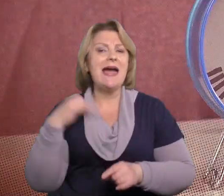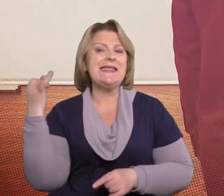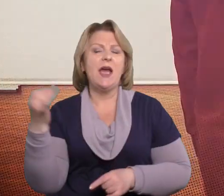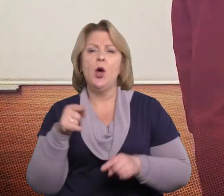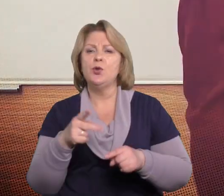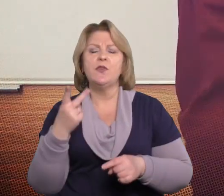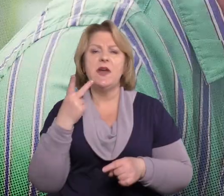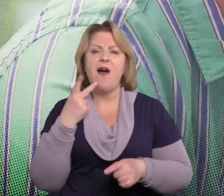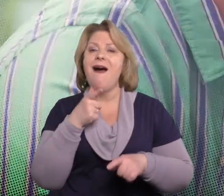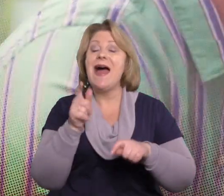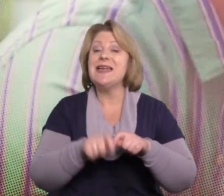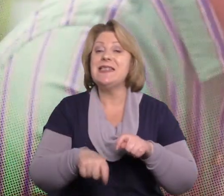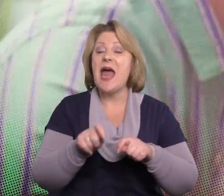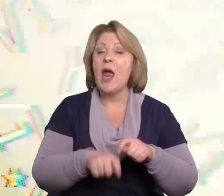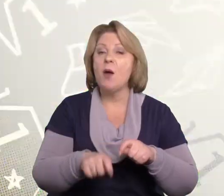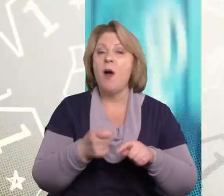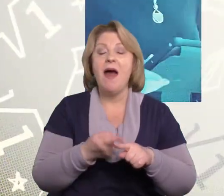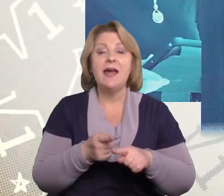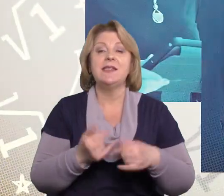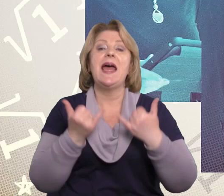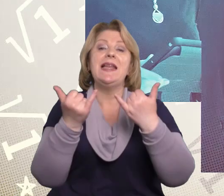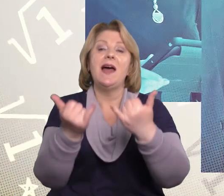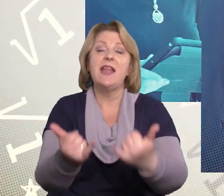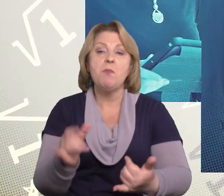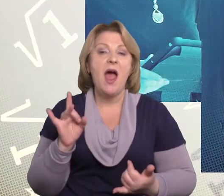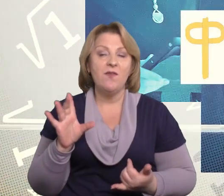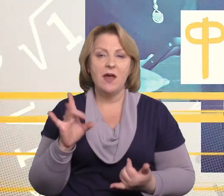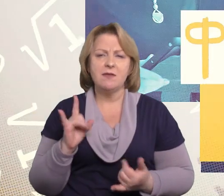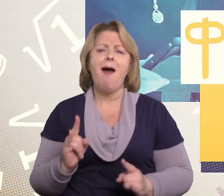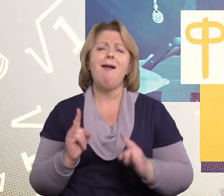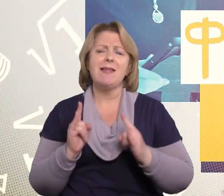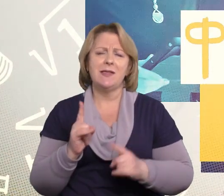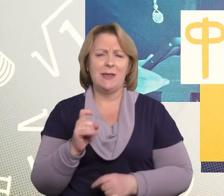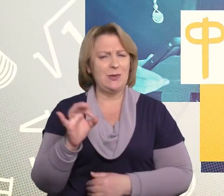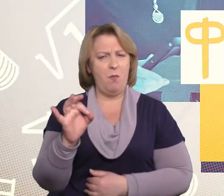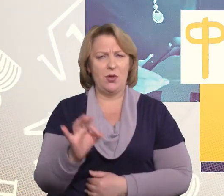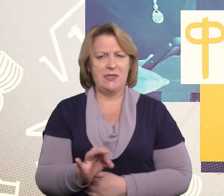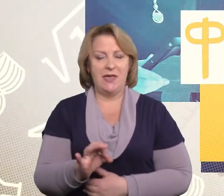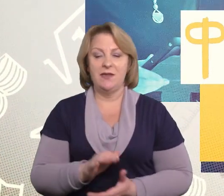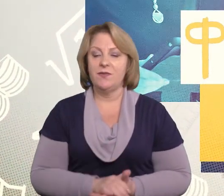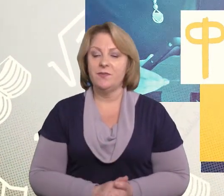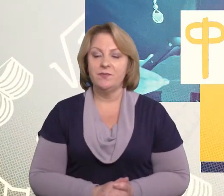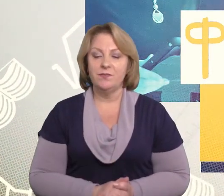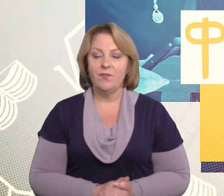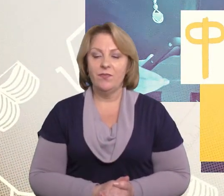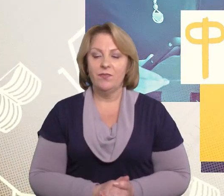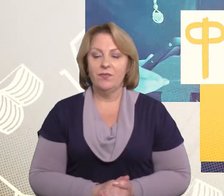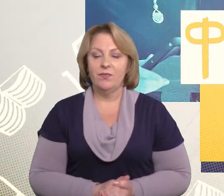Тут завжди експерименти. Це тебе фізика класно 100%.